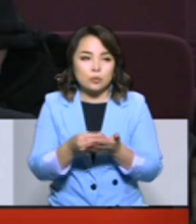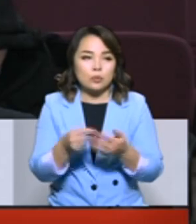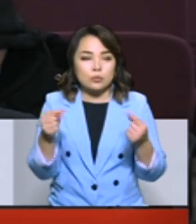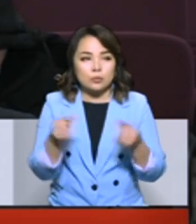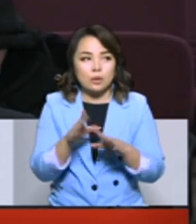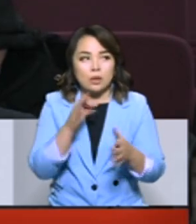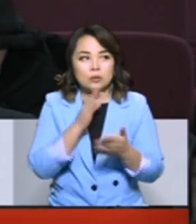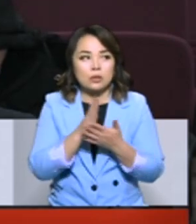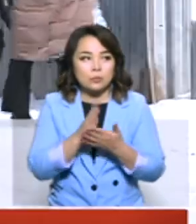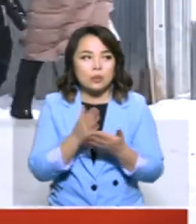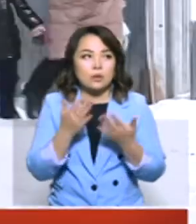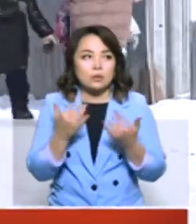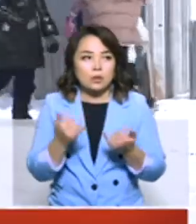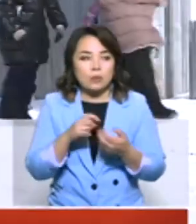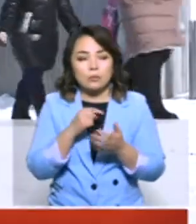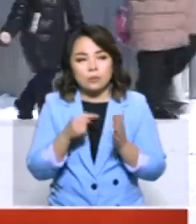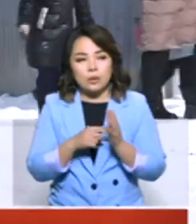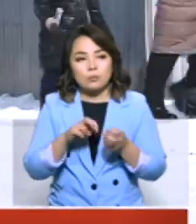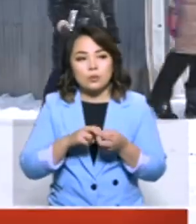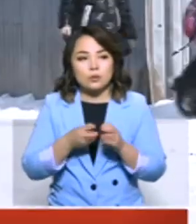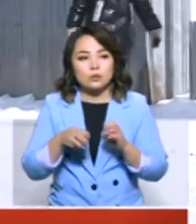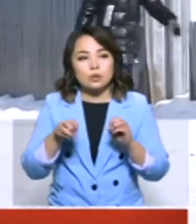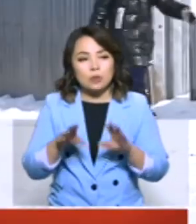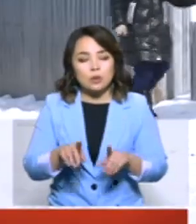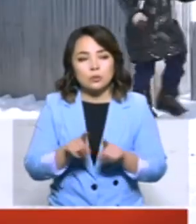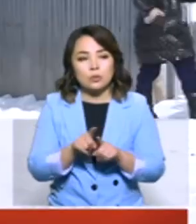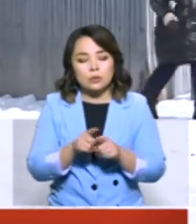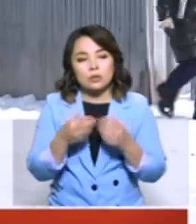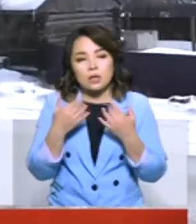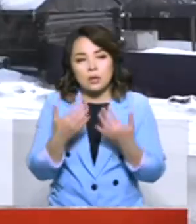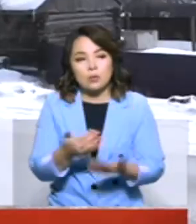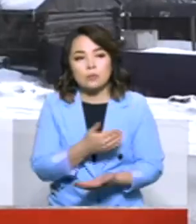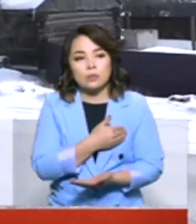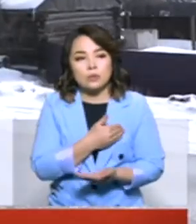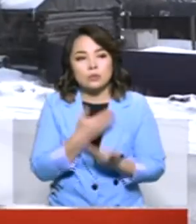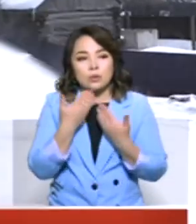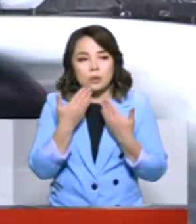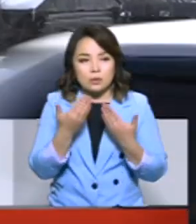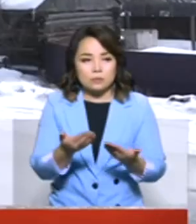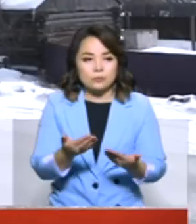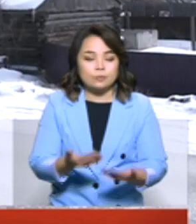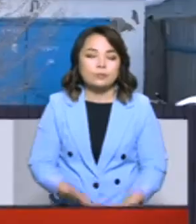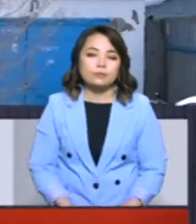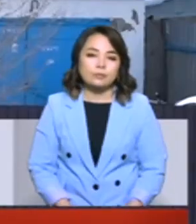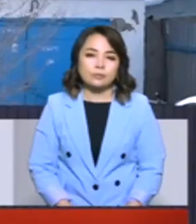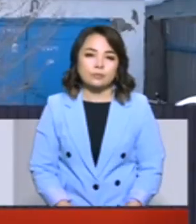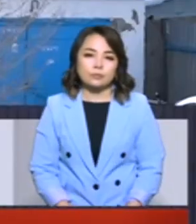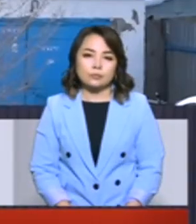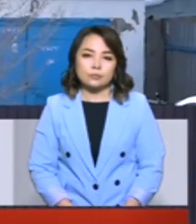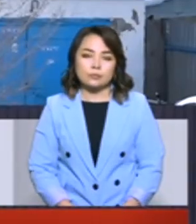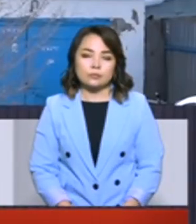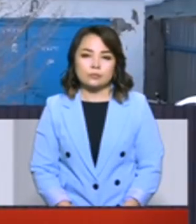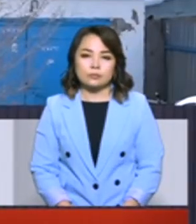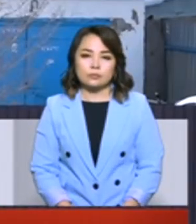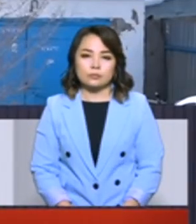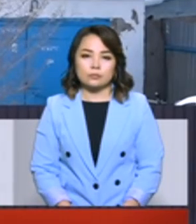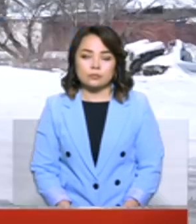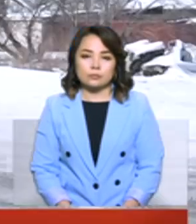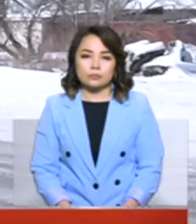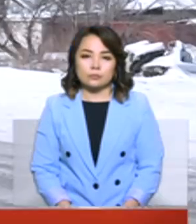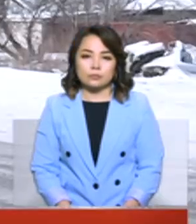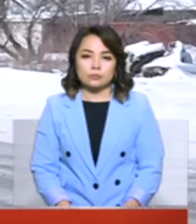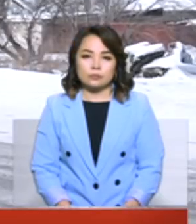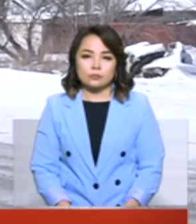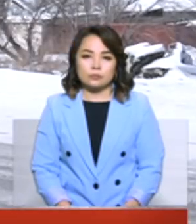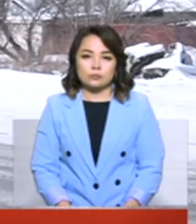мәртебе беру арқылы ғана мәселені түбегейлі шешуді талап етеді. Ержан Жақып, Серік Нұртаза, Қазақстан ұлттық